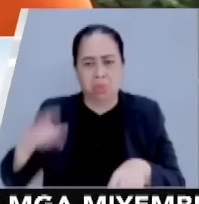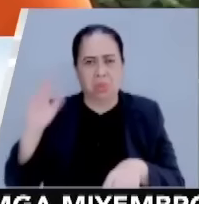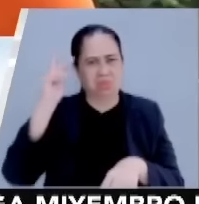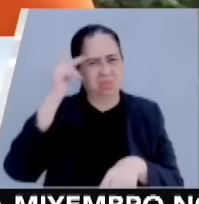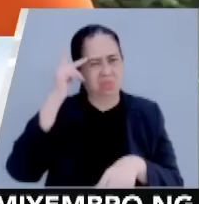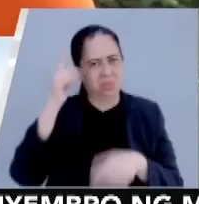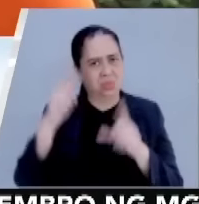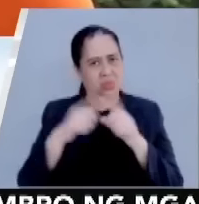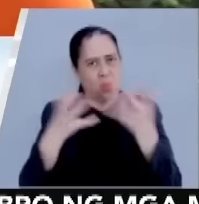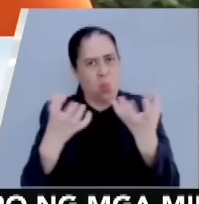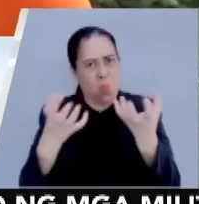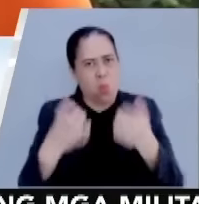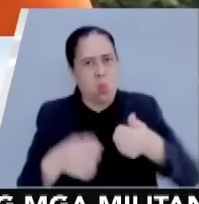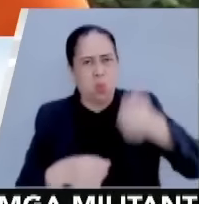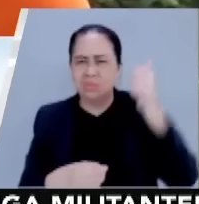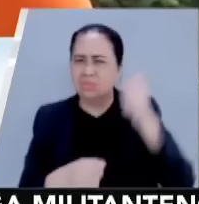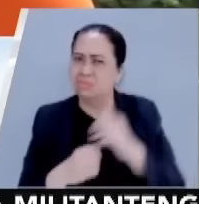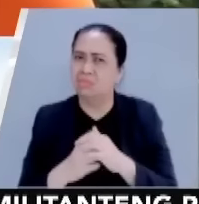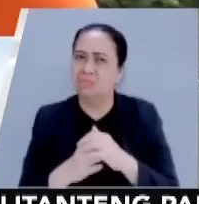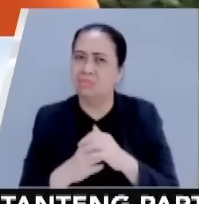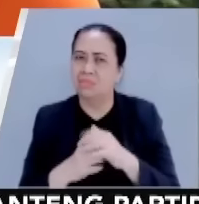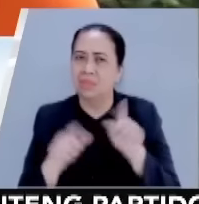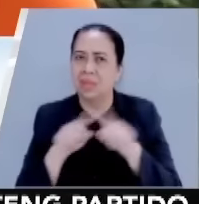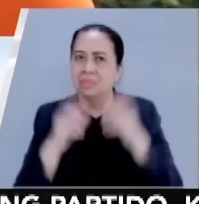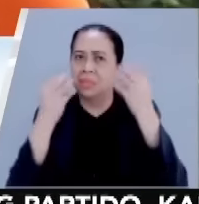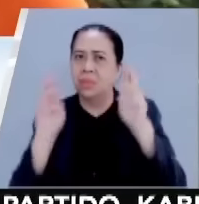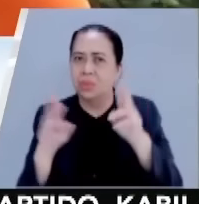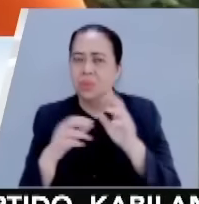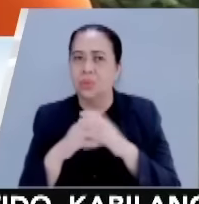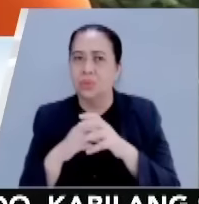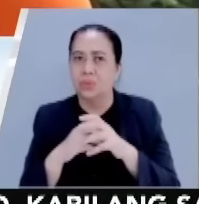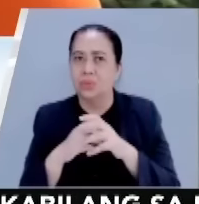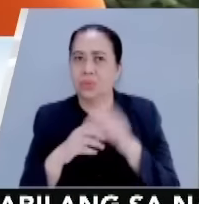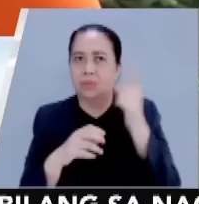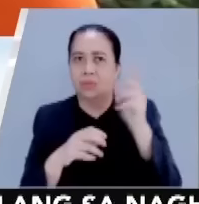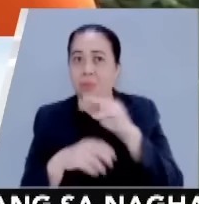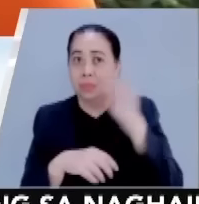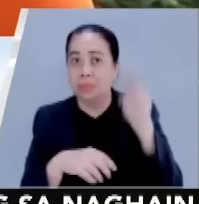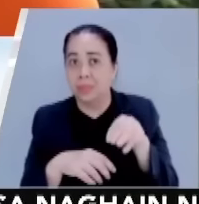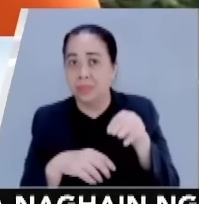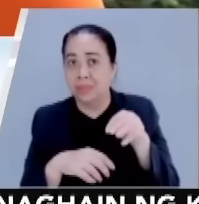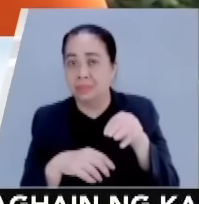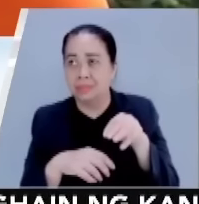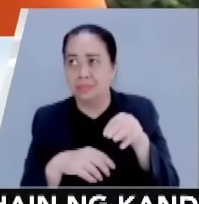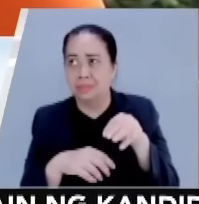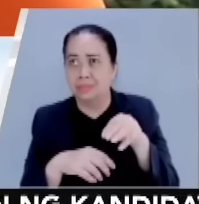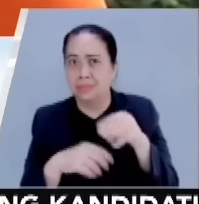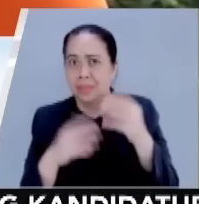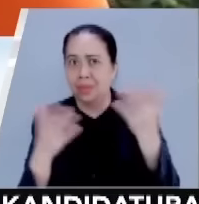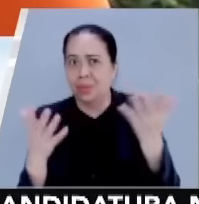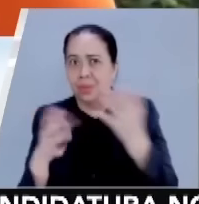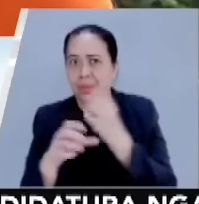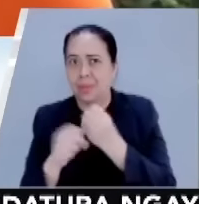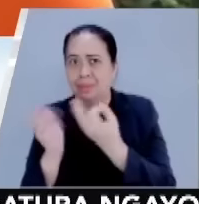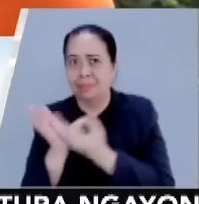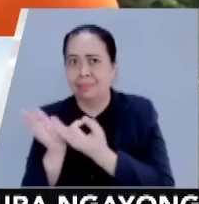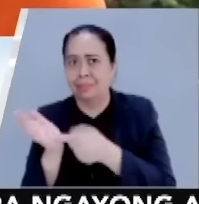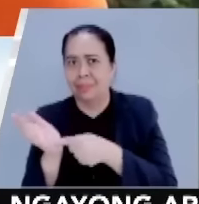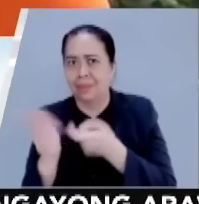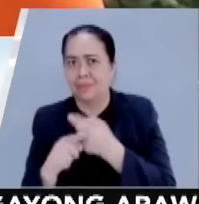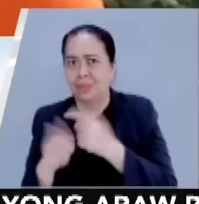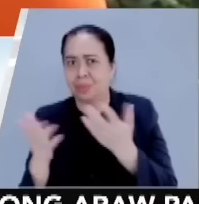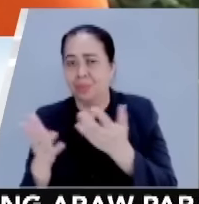manalo no, bilang mayor sa Metro Manila, saan niya ito kukunin? At